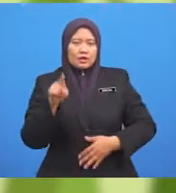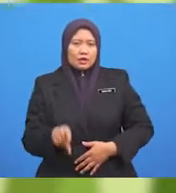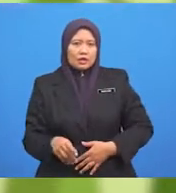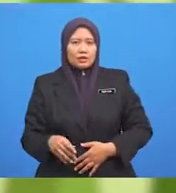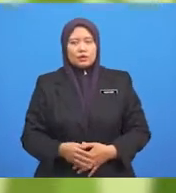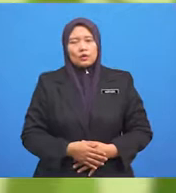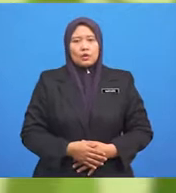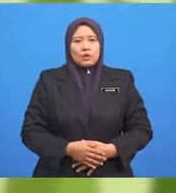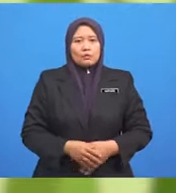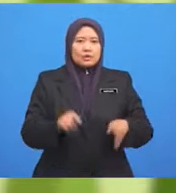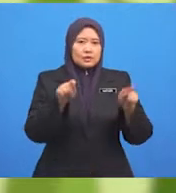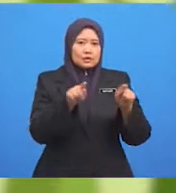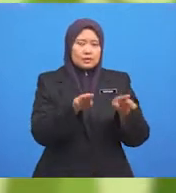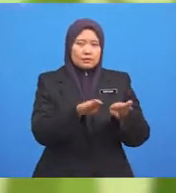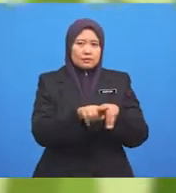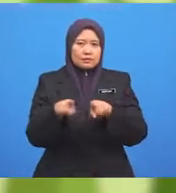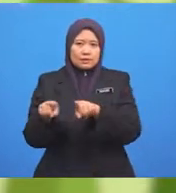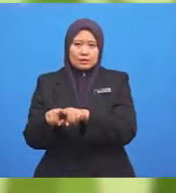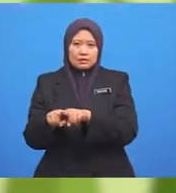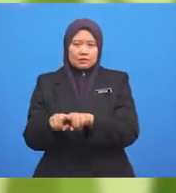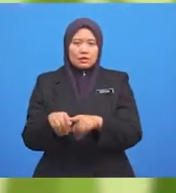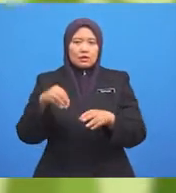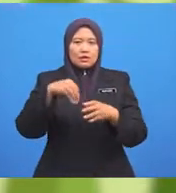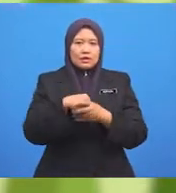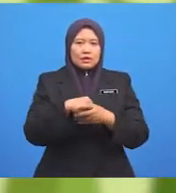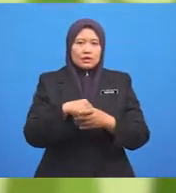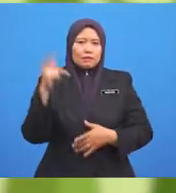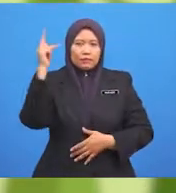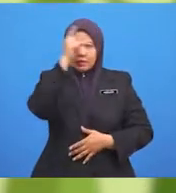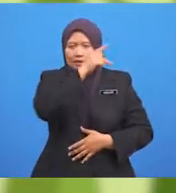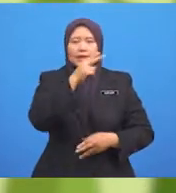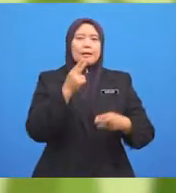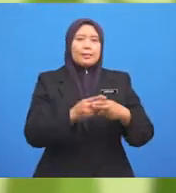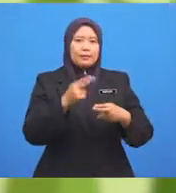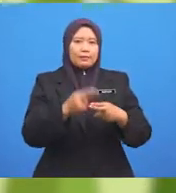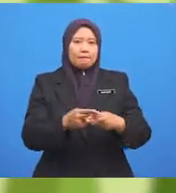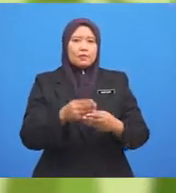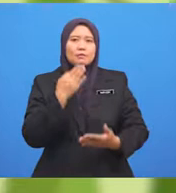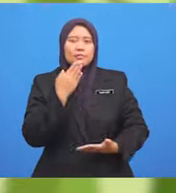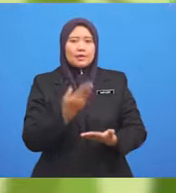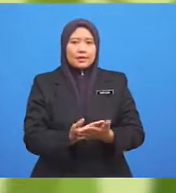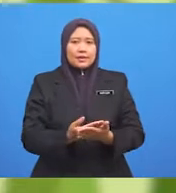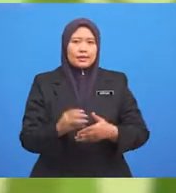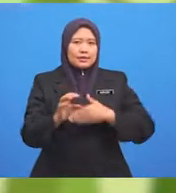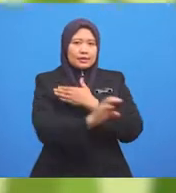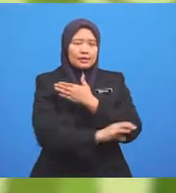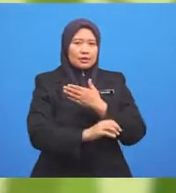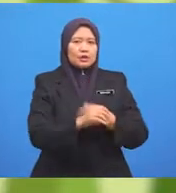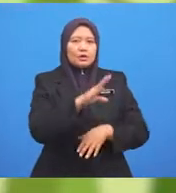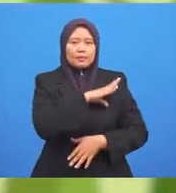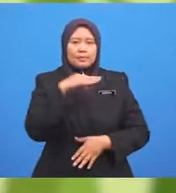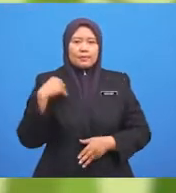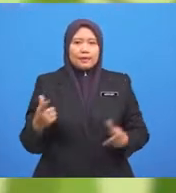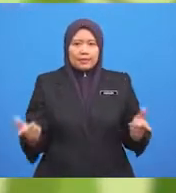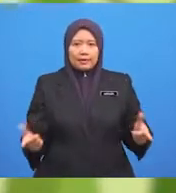haruslah berganding bahu dalam memelihara nama baik negara dan melindungi negara